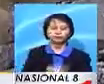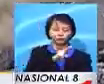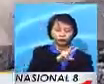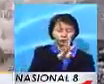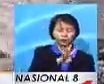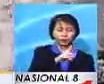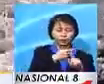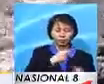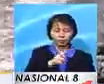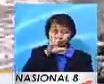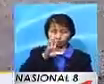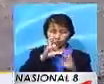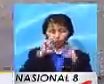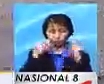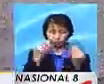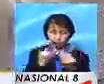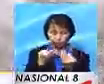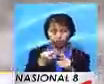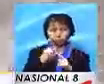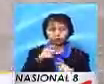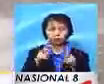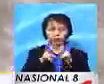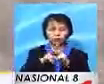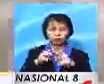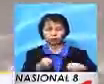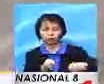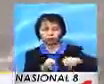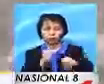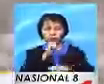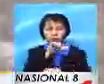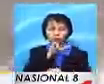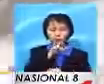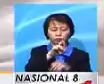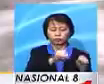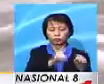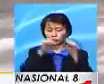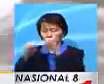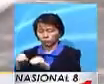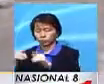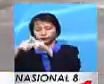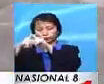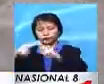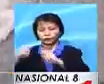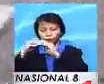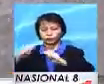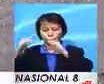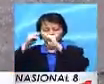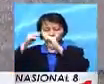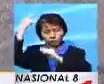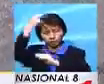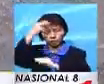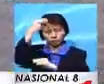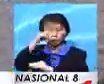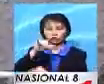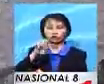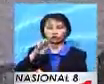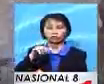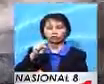mangsa daripada 5 keluarga dari Kampung Sungai Yu pula kini berada di Dewan Masjid Haji Yusuf Bukit